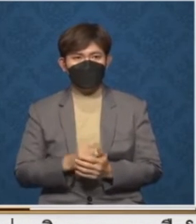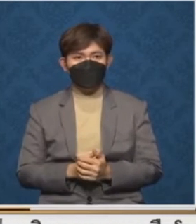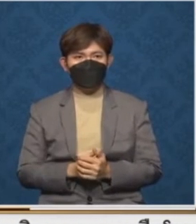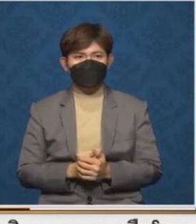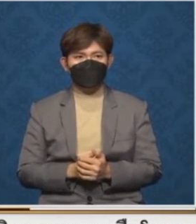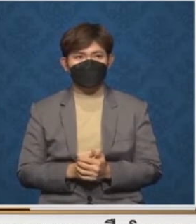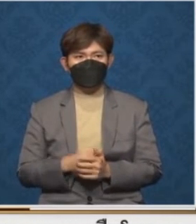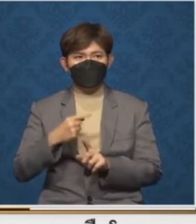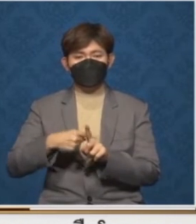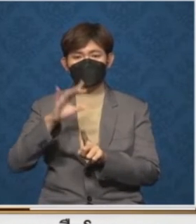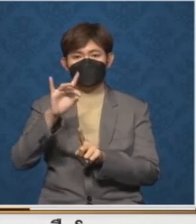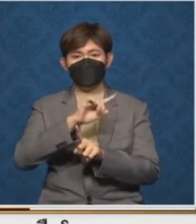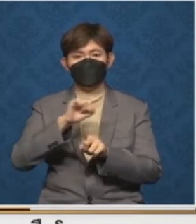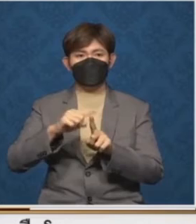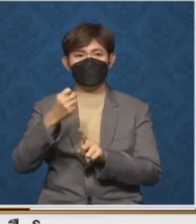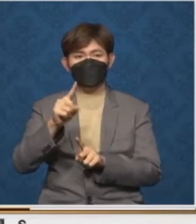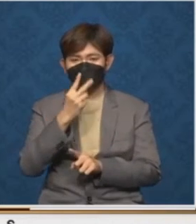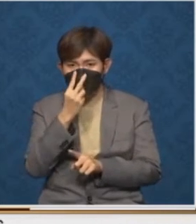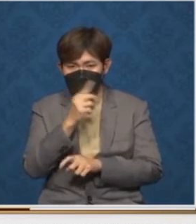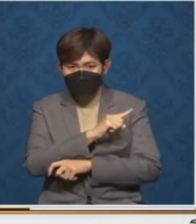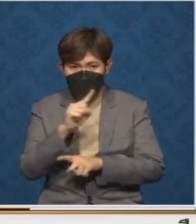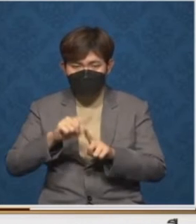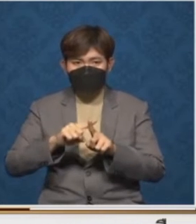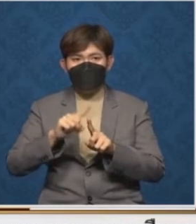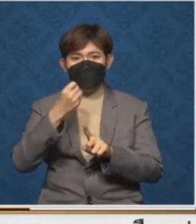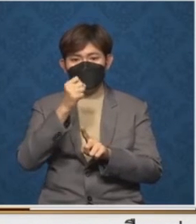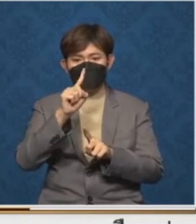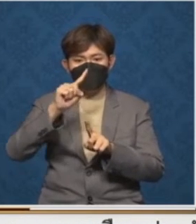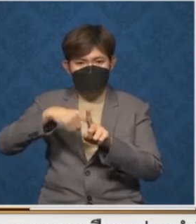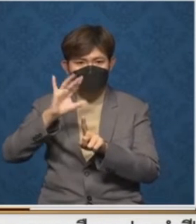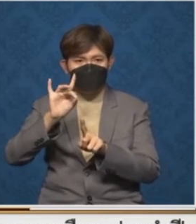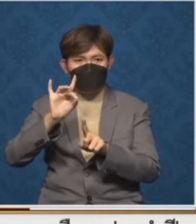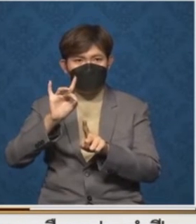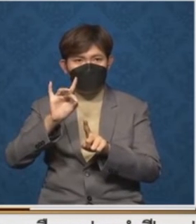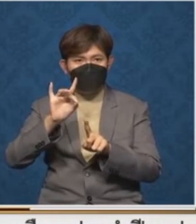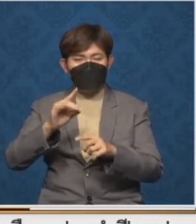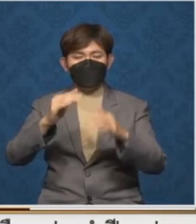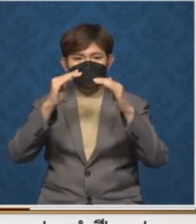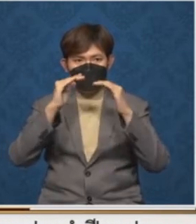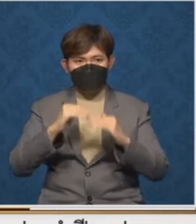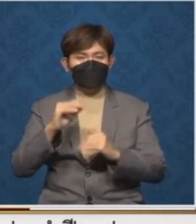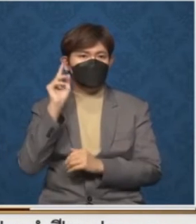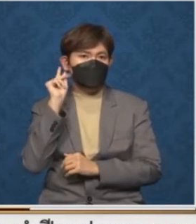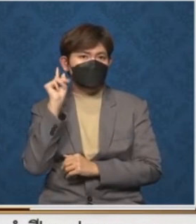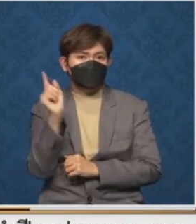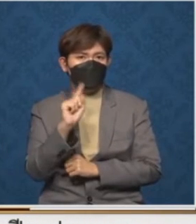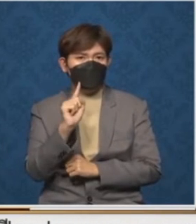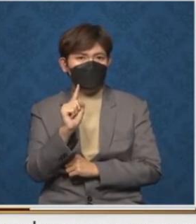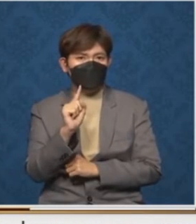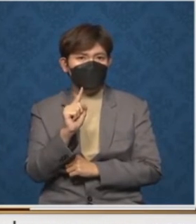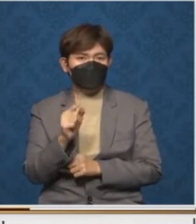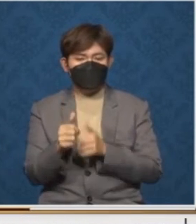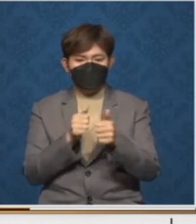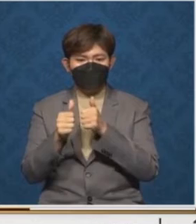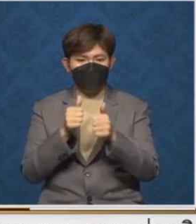ทำได้ไครับ ถ้าเกิดเป็นรัฐซื้อแล้วเอามาให้ประชาชนสมมุิขายชุดละบาทหนึ่งก็เหอเมร